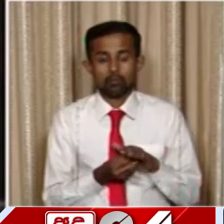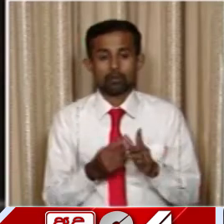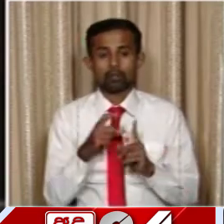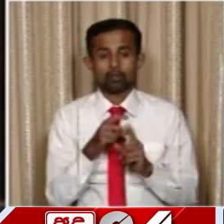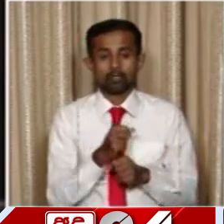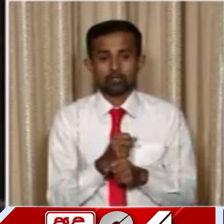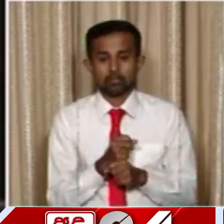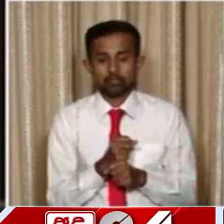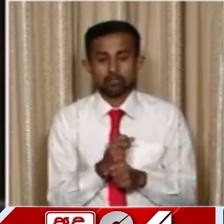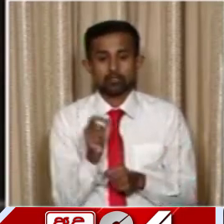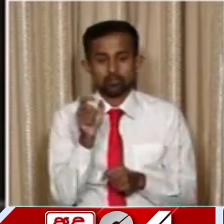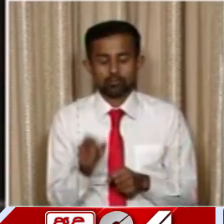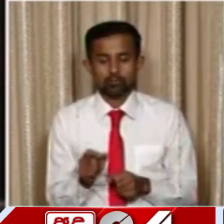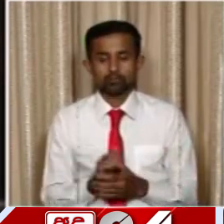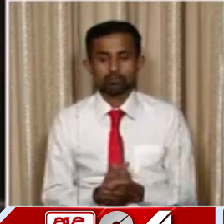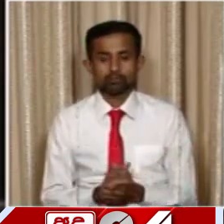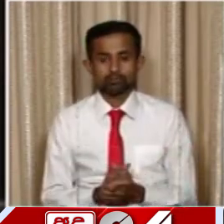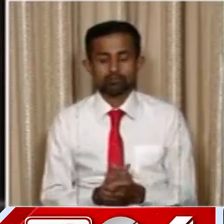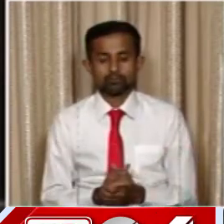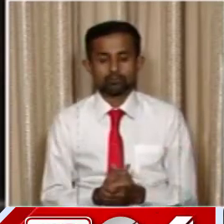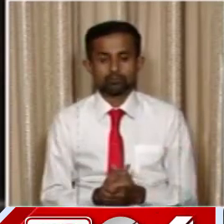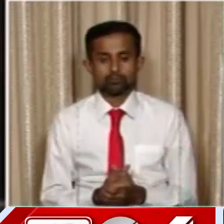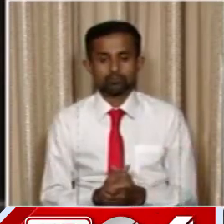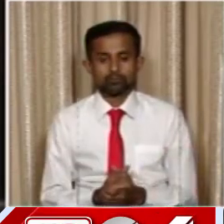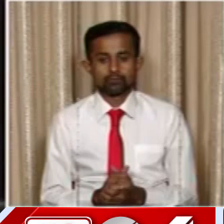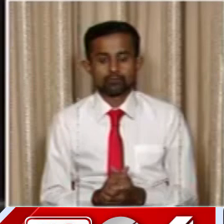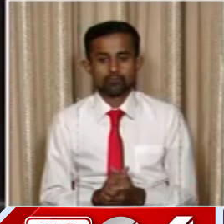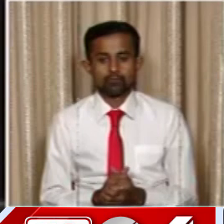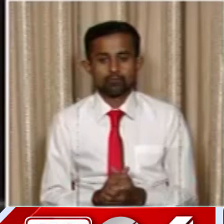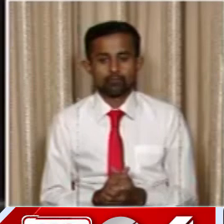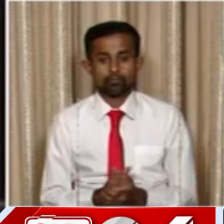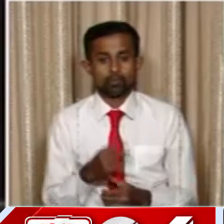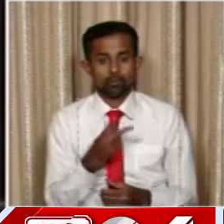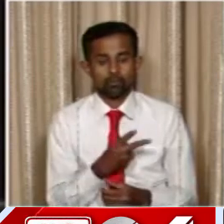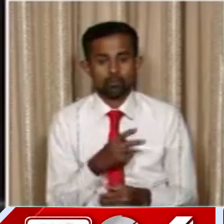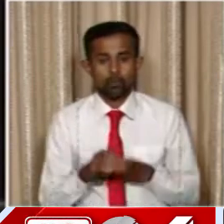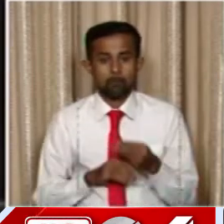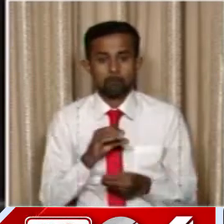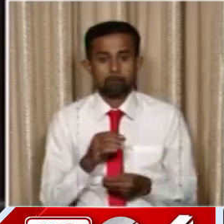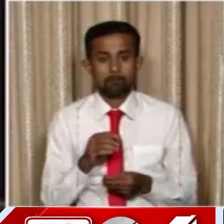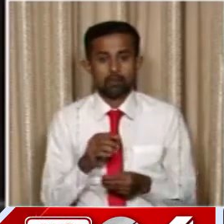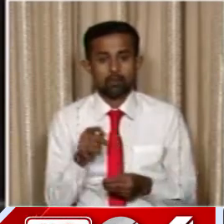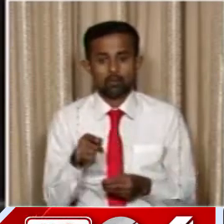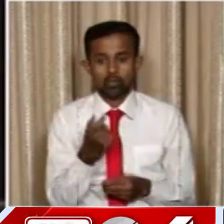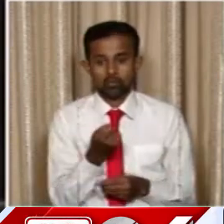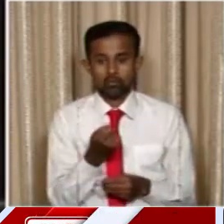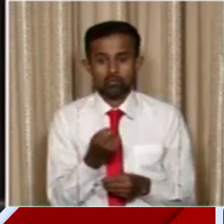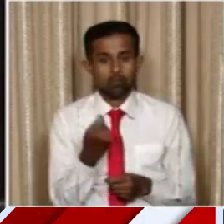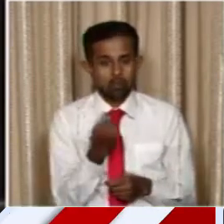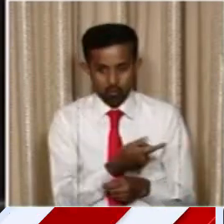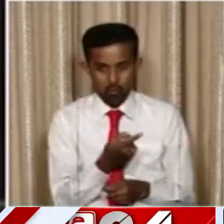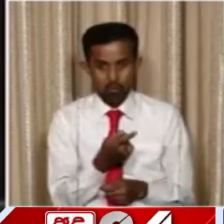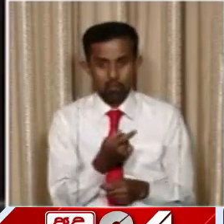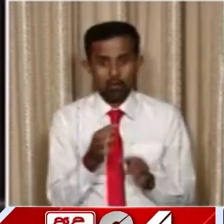දෙනවා. ඒ no objection එක කරු සභාපතිතුමනි මම සභාගත කරනවා. දෙවැනියට මේ ආයෝජකයව යවනවා. හරි ඔයාගේ සල්ලි ඔයාට ගෙවන්න ඕන නම්